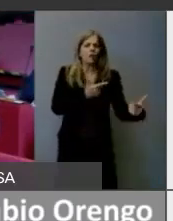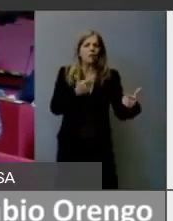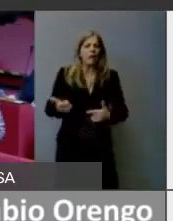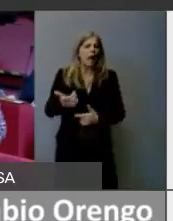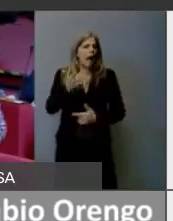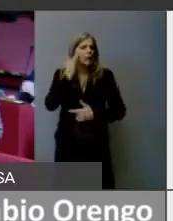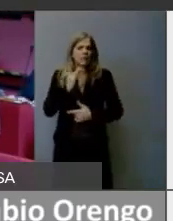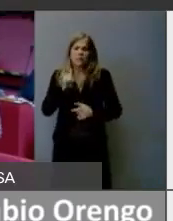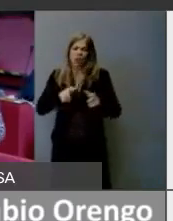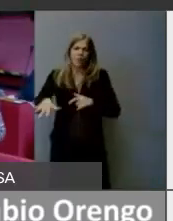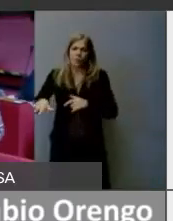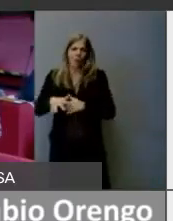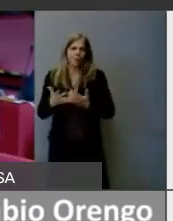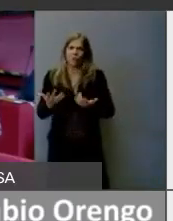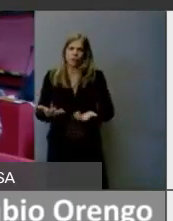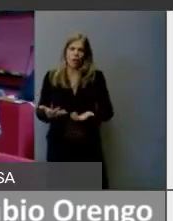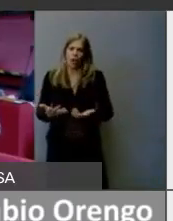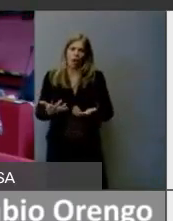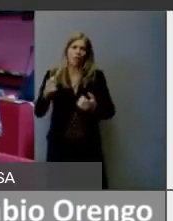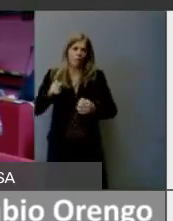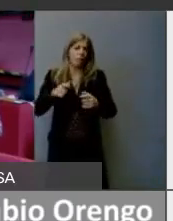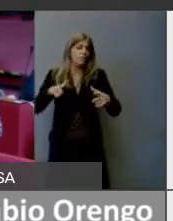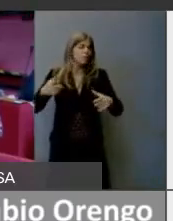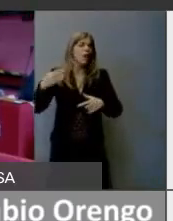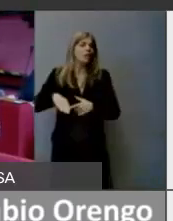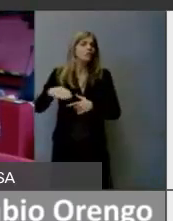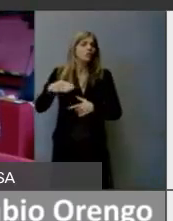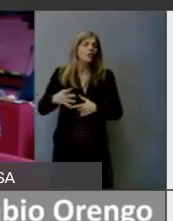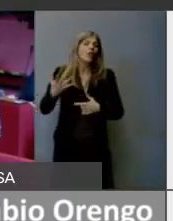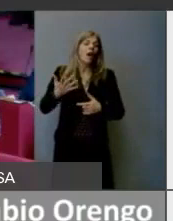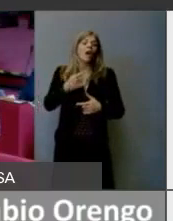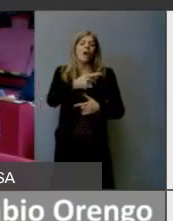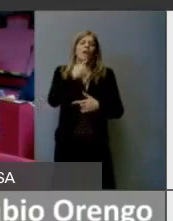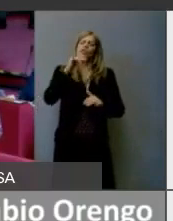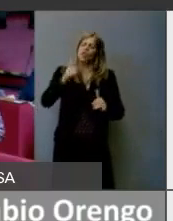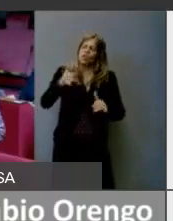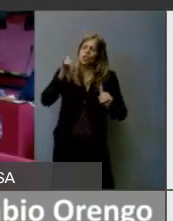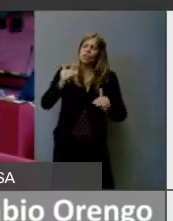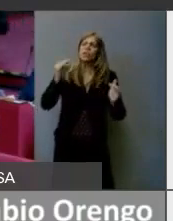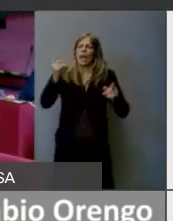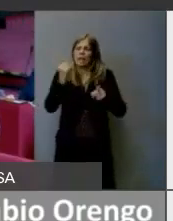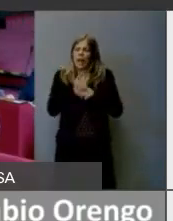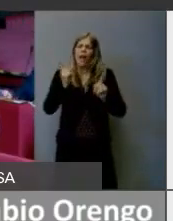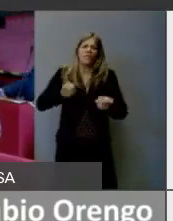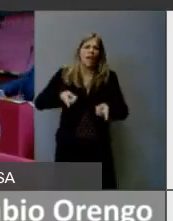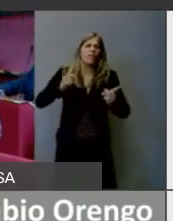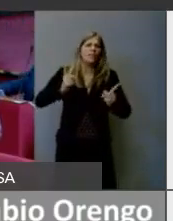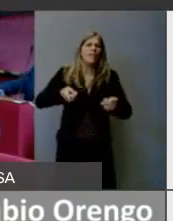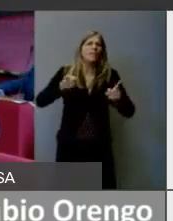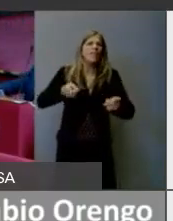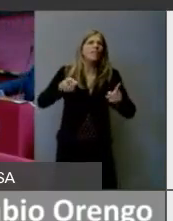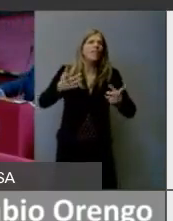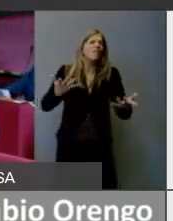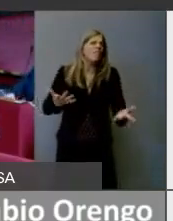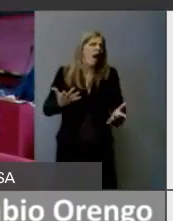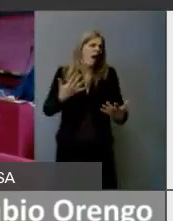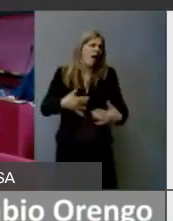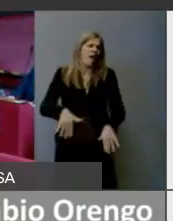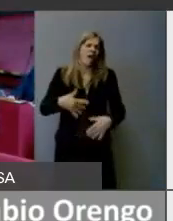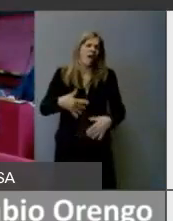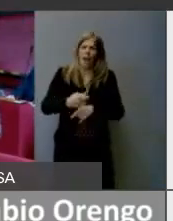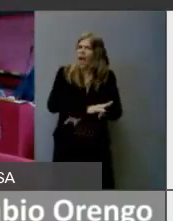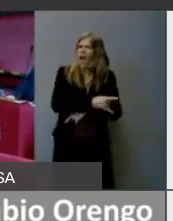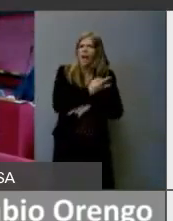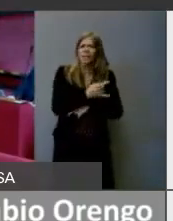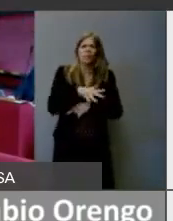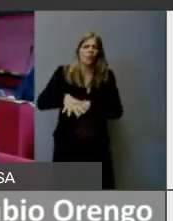maniera diffusa su tutta Genova, anche dove stanno per essere ricollocate, che ripeto sono ancora molto molto indietro e di una zona